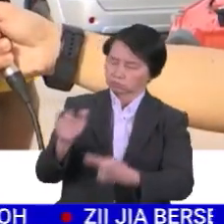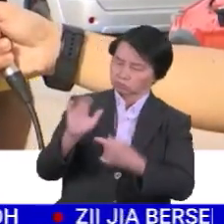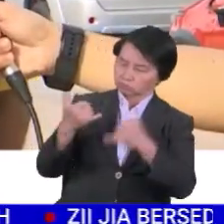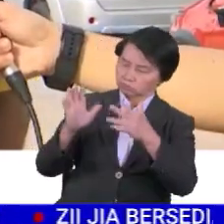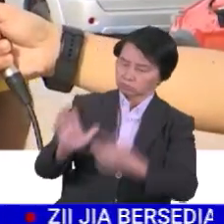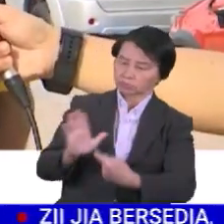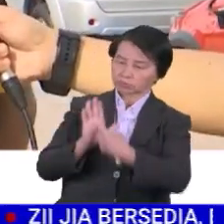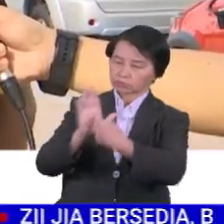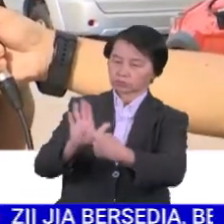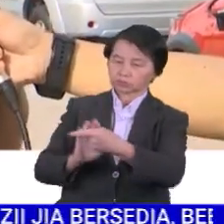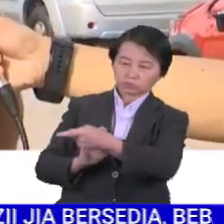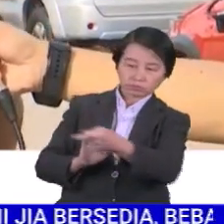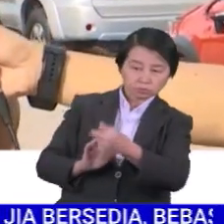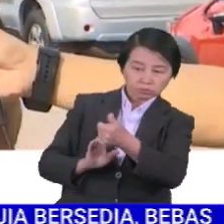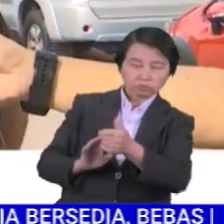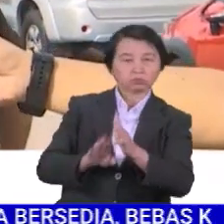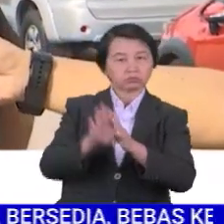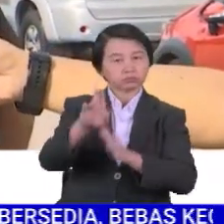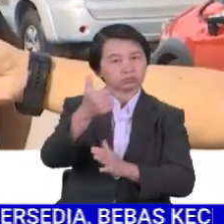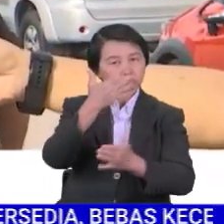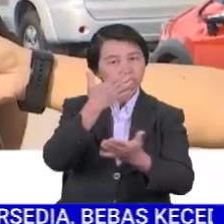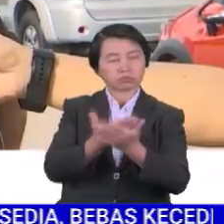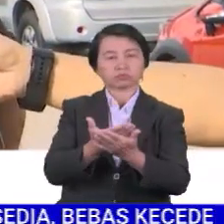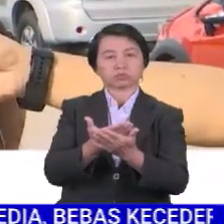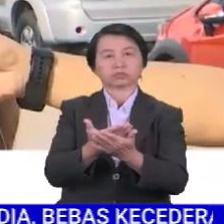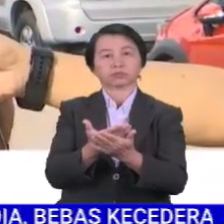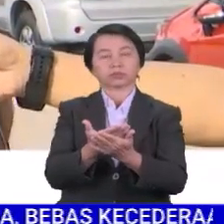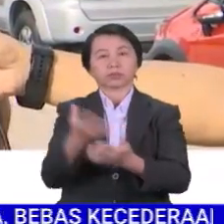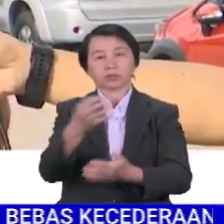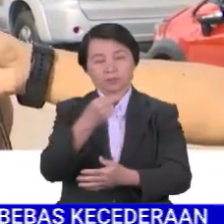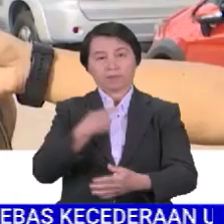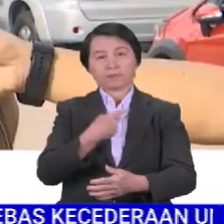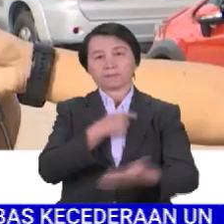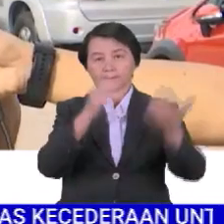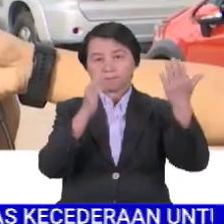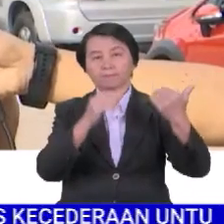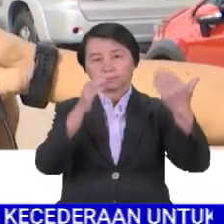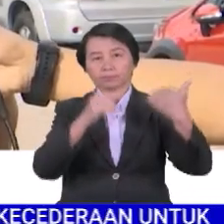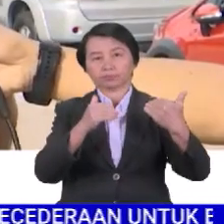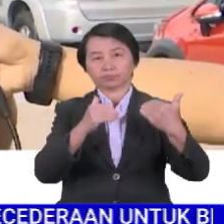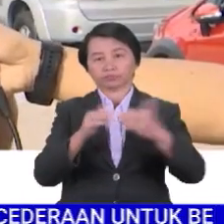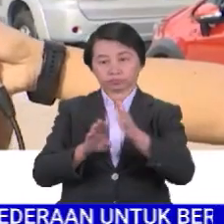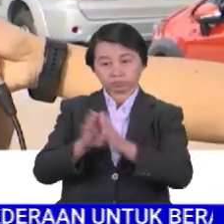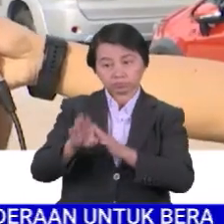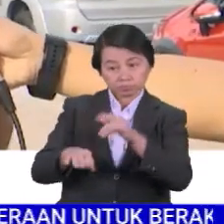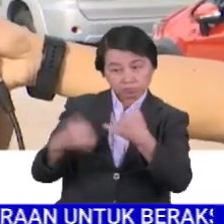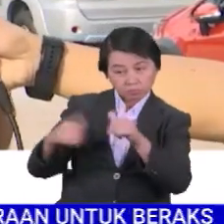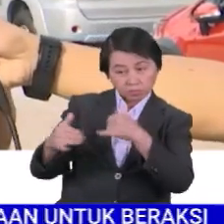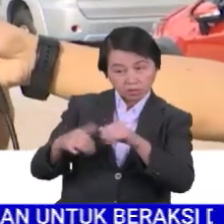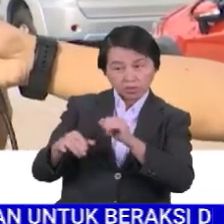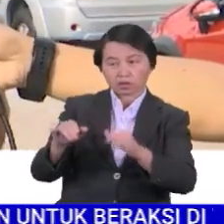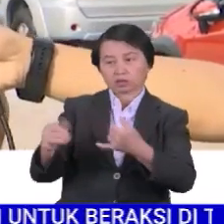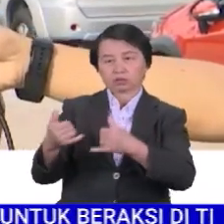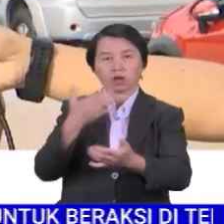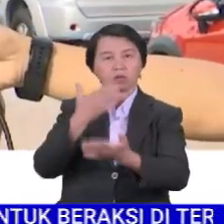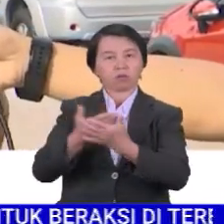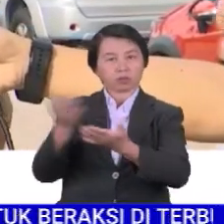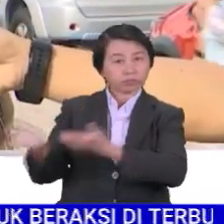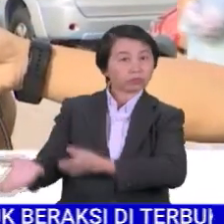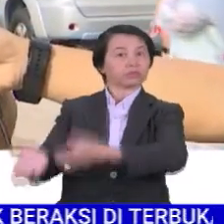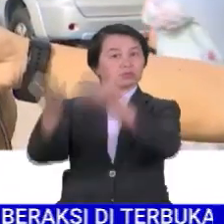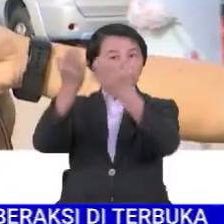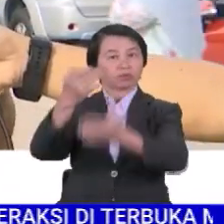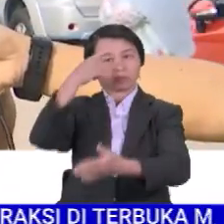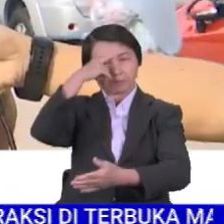satu prestasi yang baik kita harap prestasi itu dapat dibawa ke